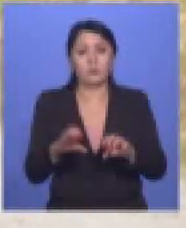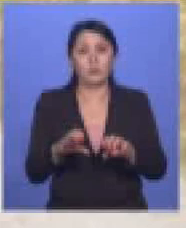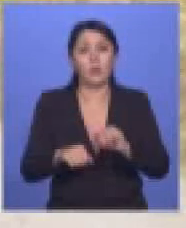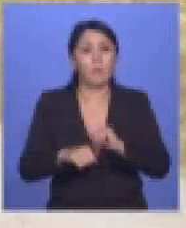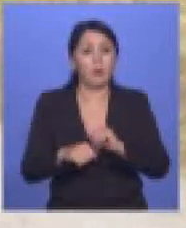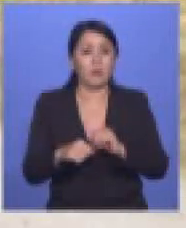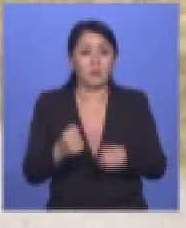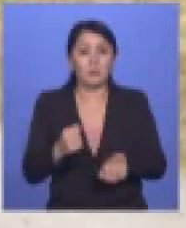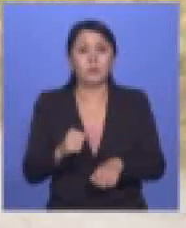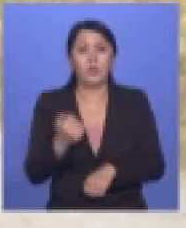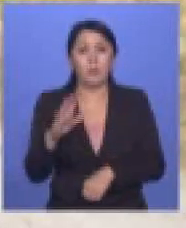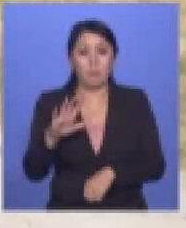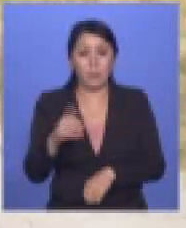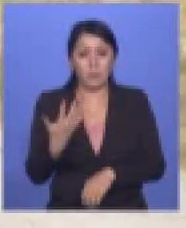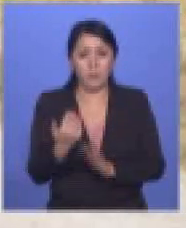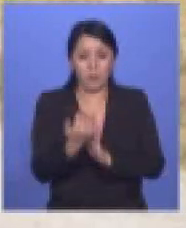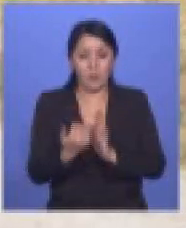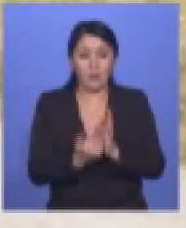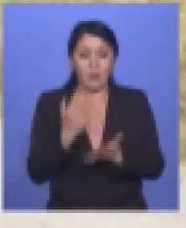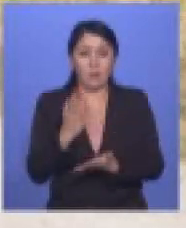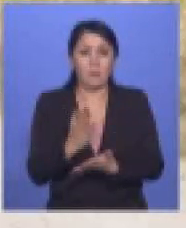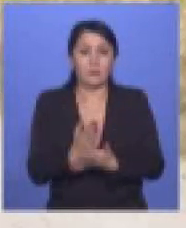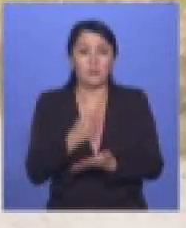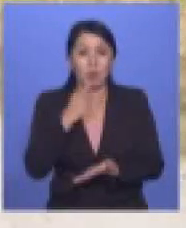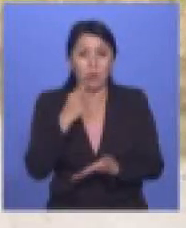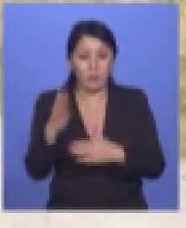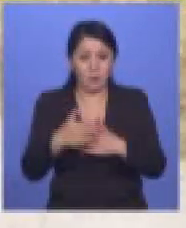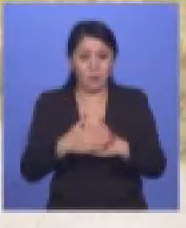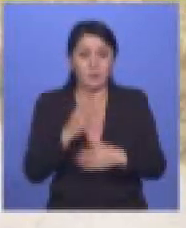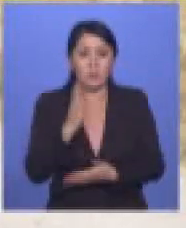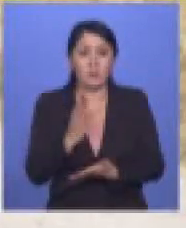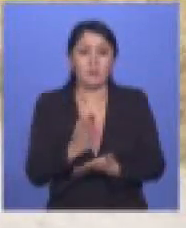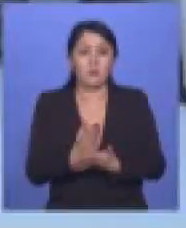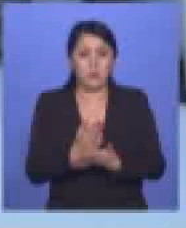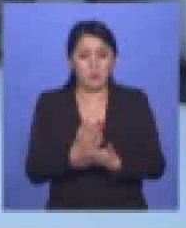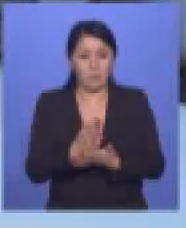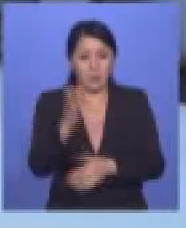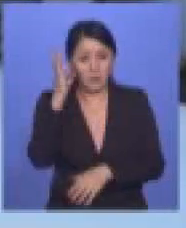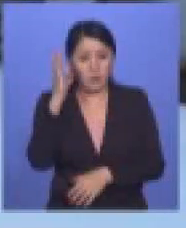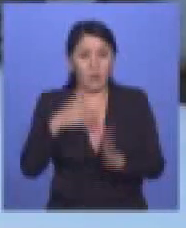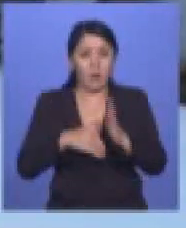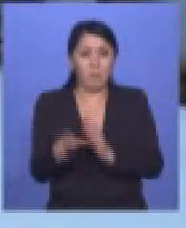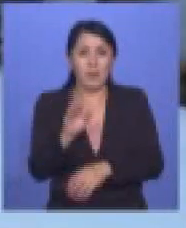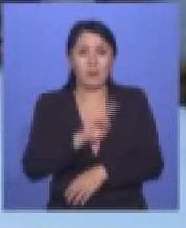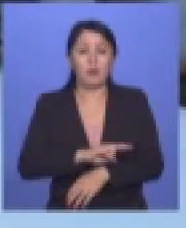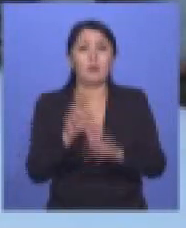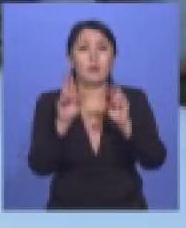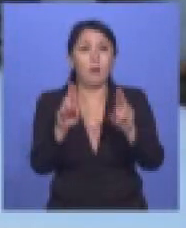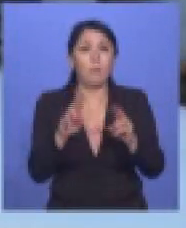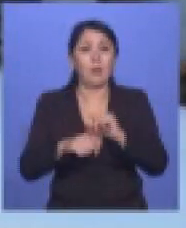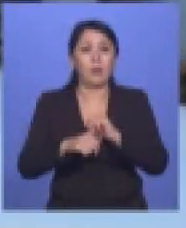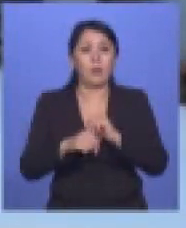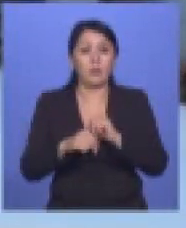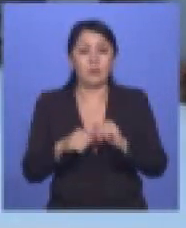бұзу туралы кодексінің 505-ші бабында көрсетілген жауапкершілікке тартылу мүмкін екенін ескертеміз. Абаттандыру қағидаларын бұзғандары